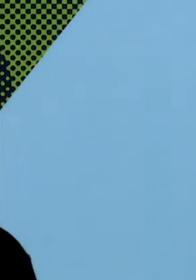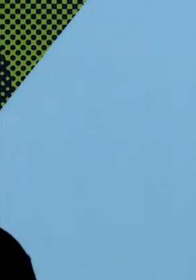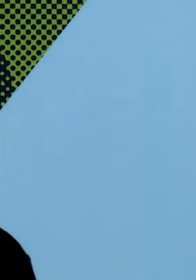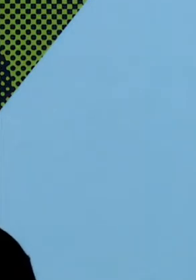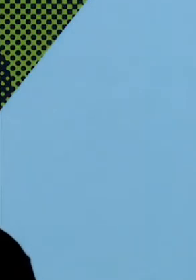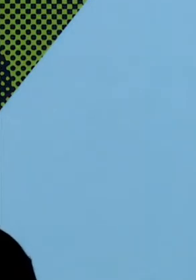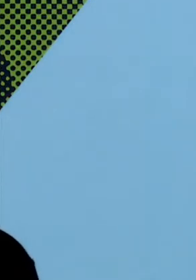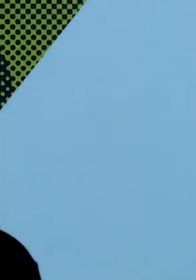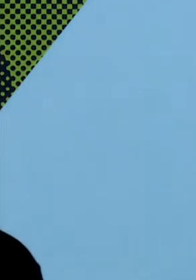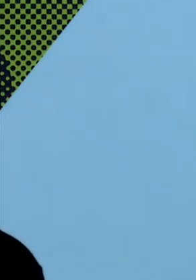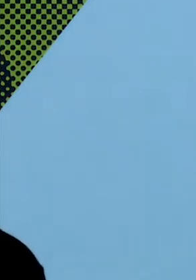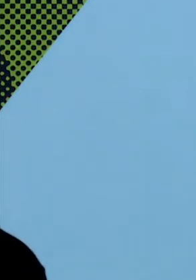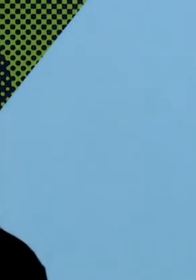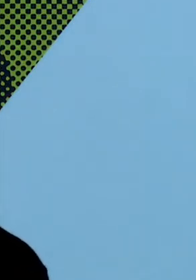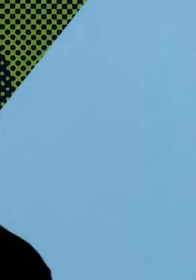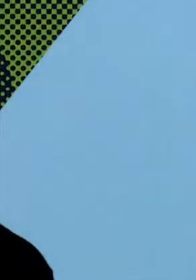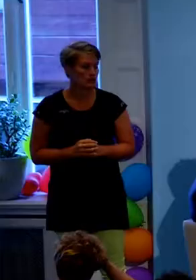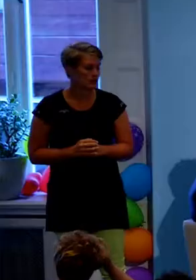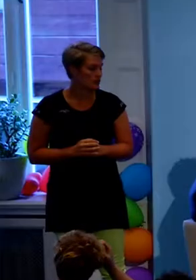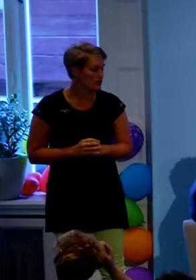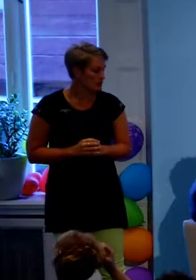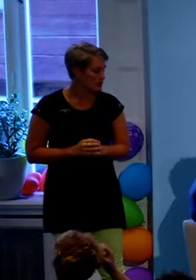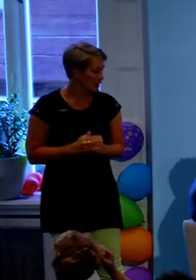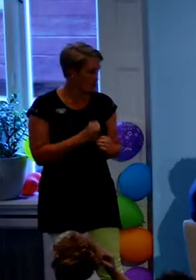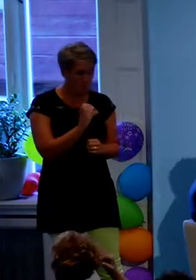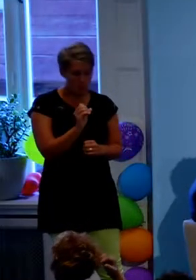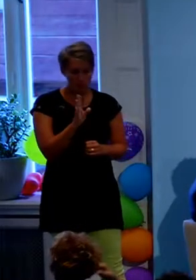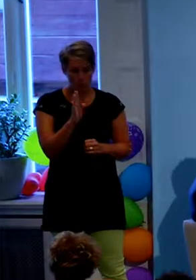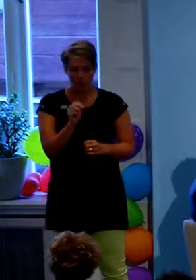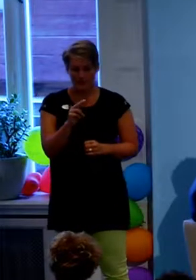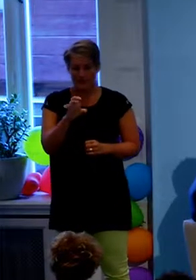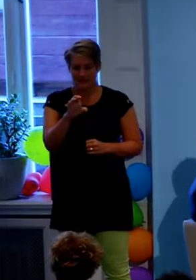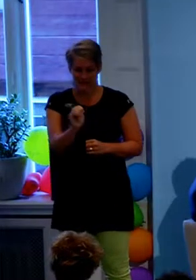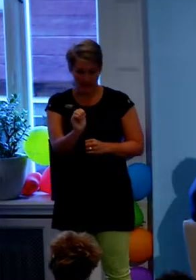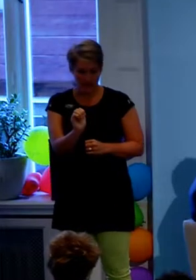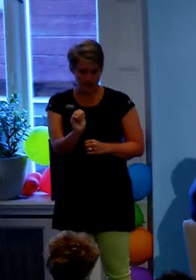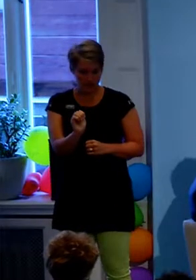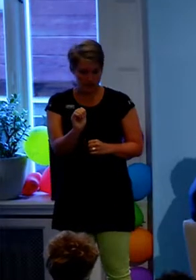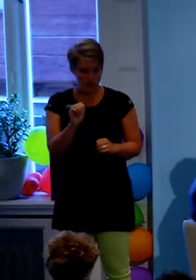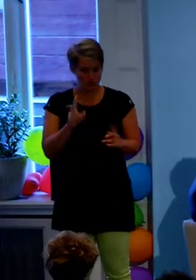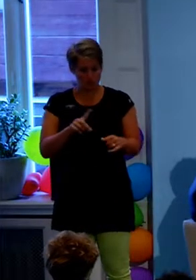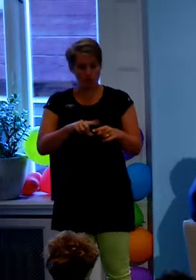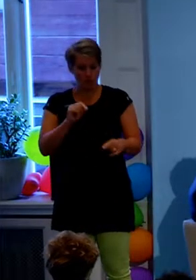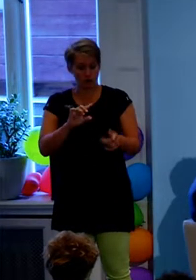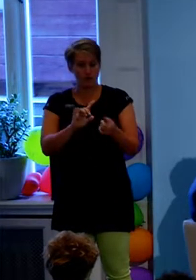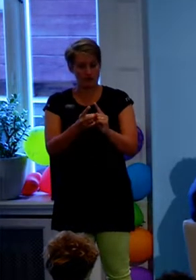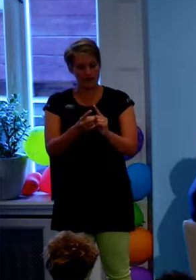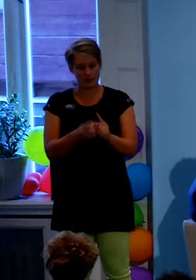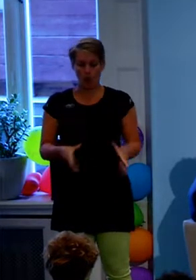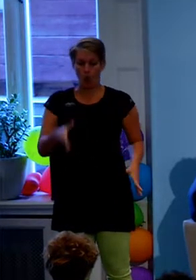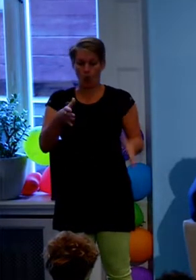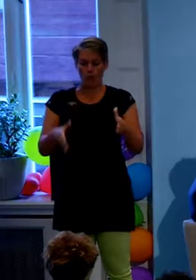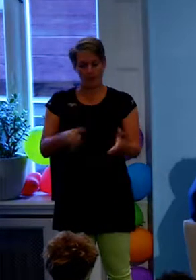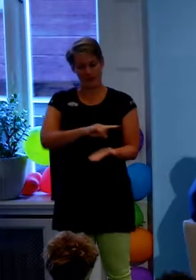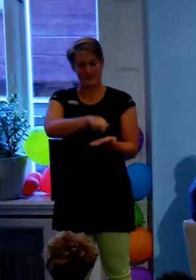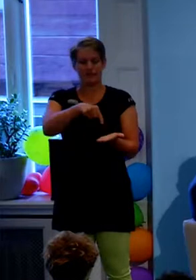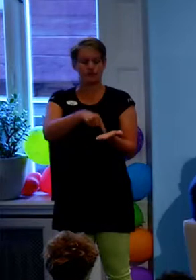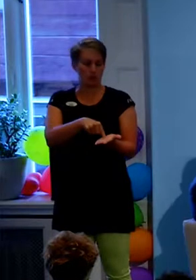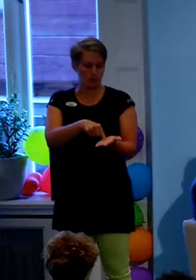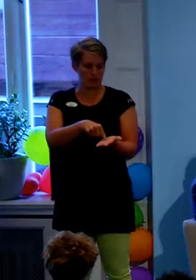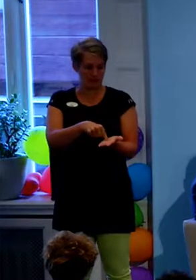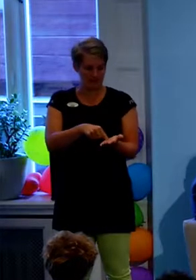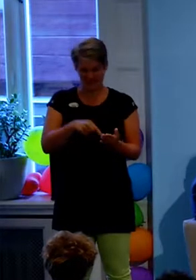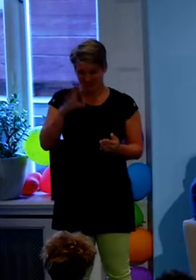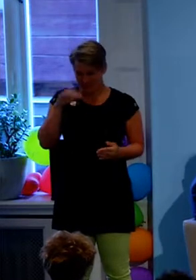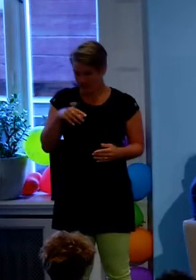sett. Men är det inte så, för att tala om det, är det inte så att är det Odense som har valt att bli ett robotmecka i... Det är någon som